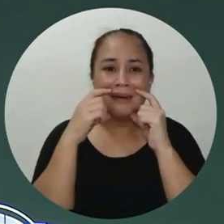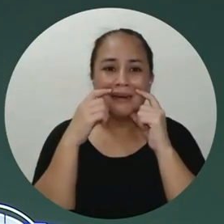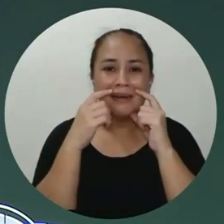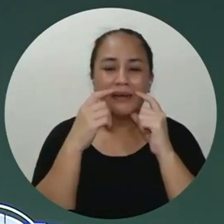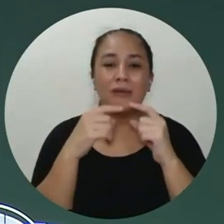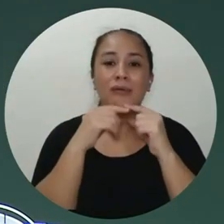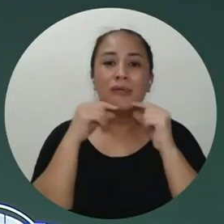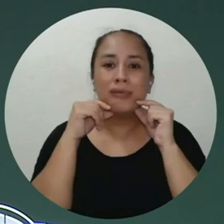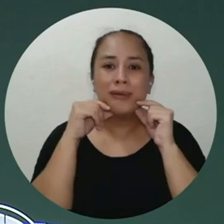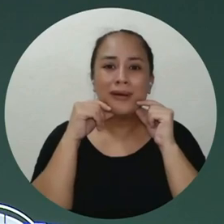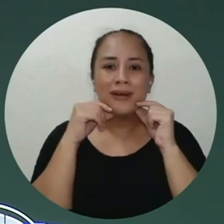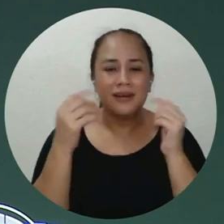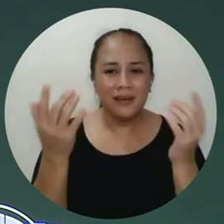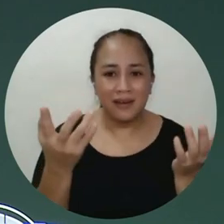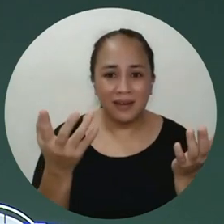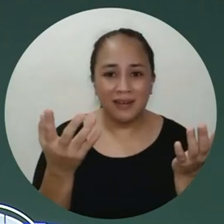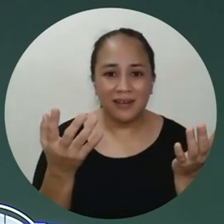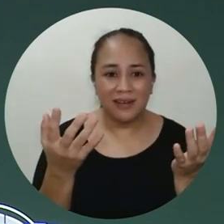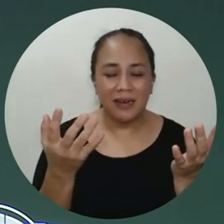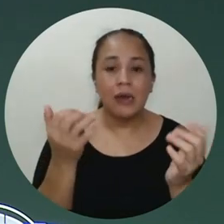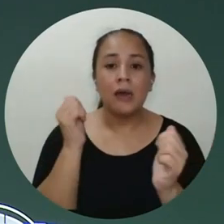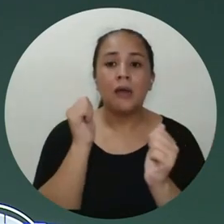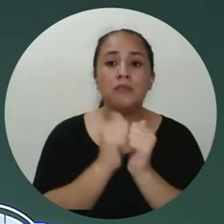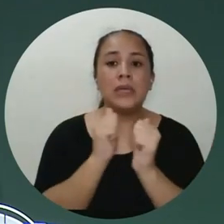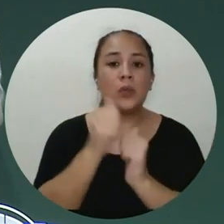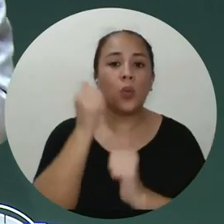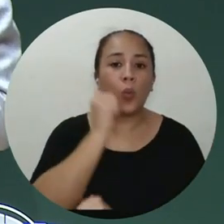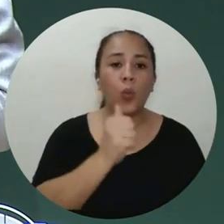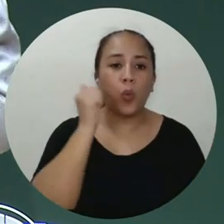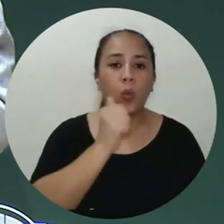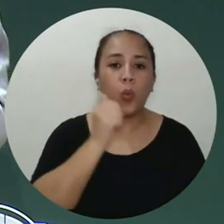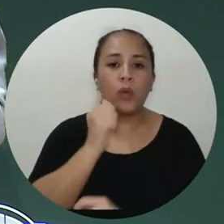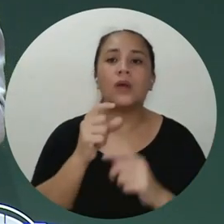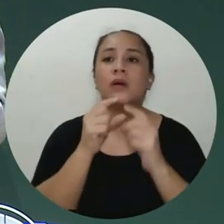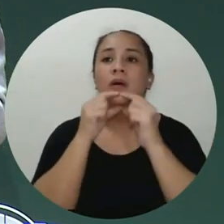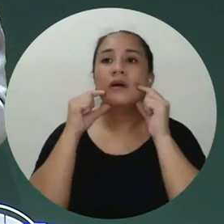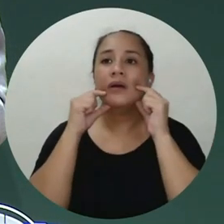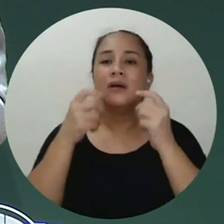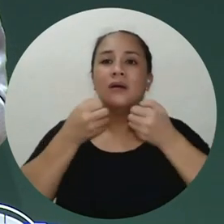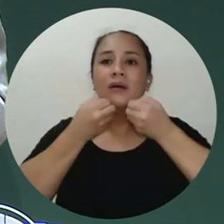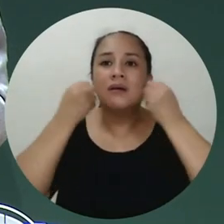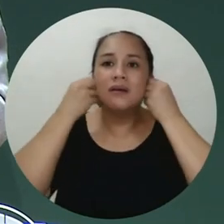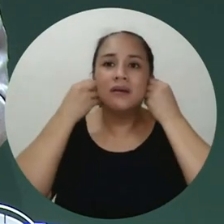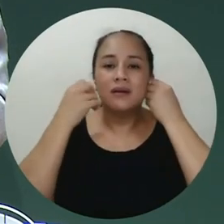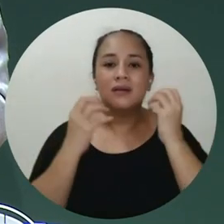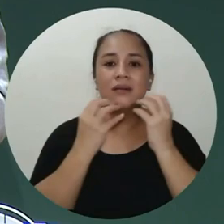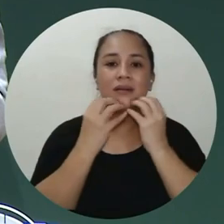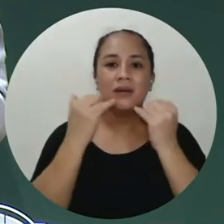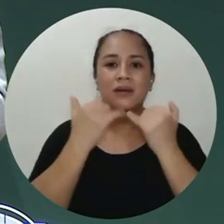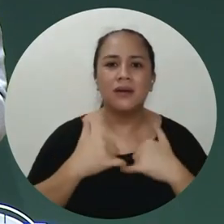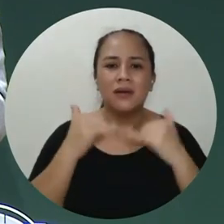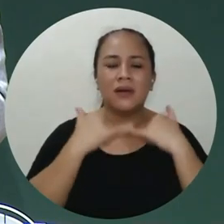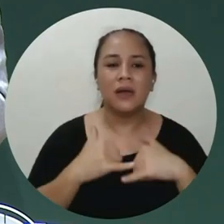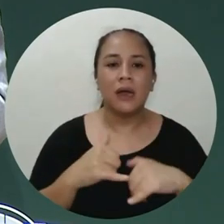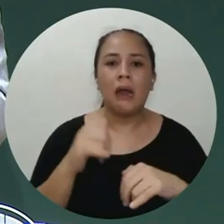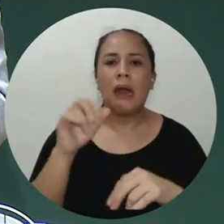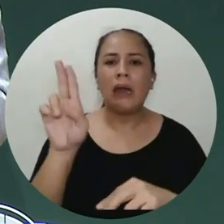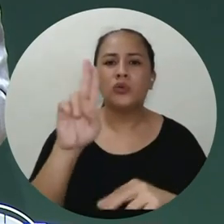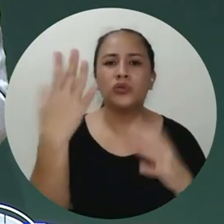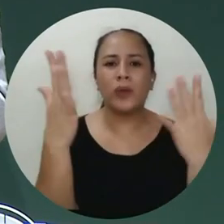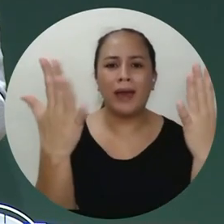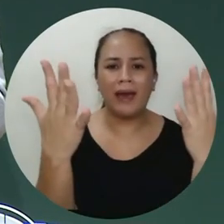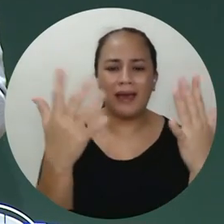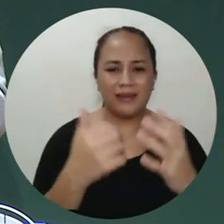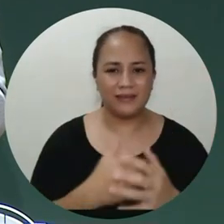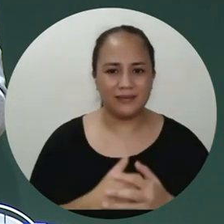턱에다가 또 걸쳐놔요. So it's always just under their chin. 그럼 아무 소용 없지요. that is no use. 입하고 코가 코 쪽으로 다